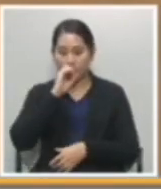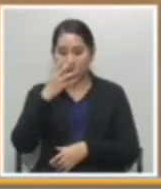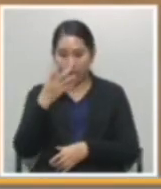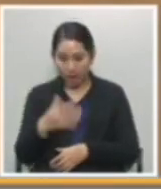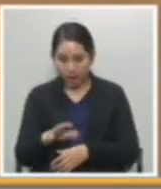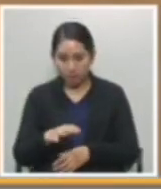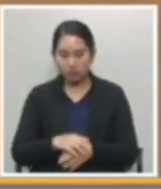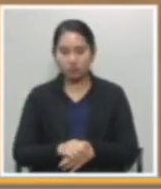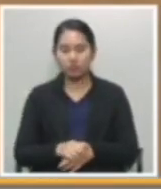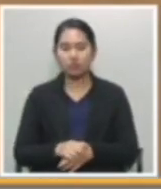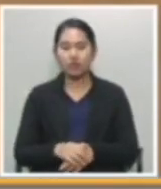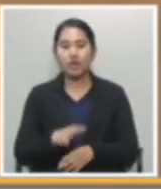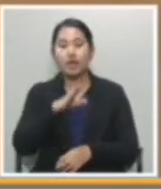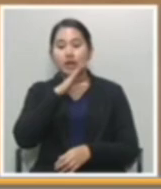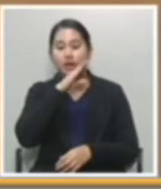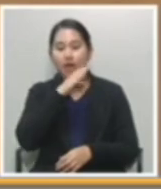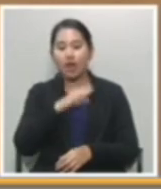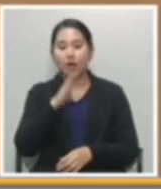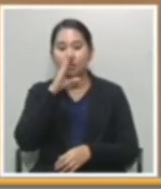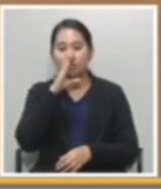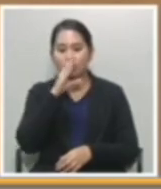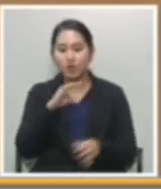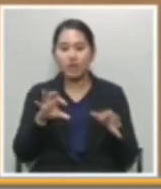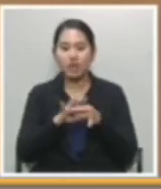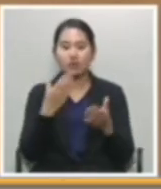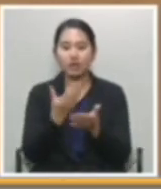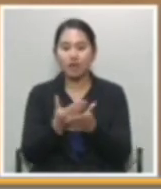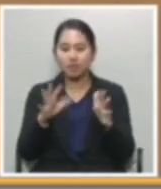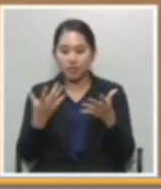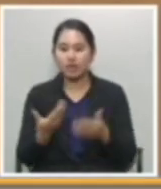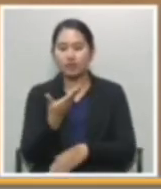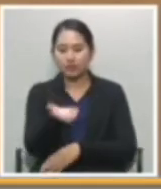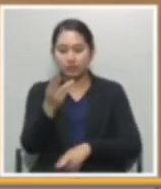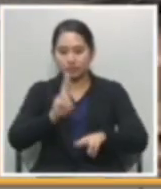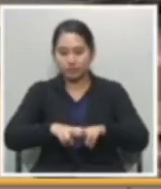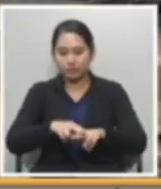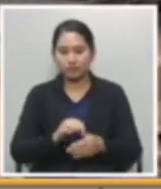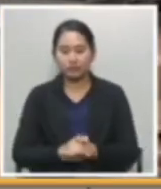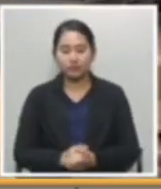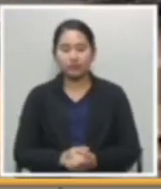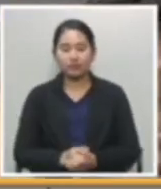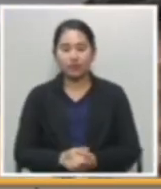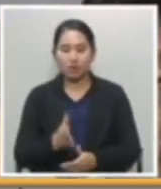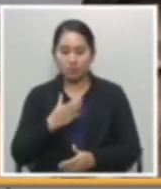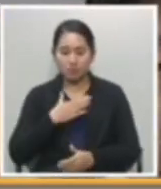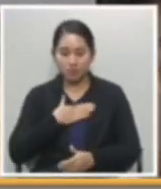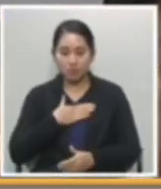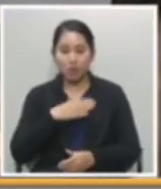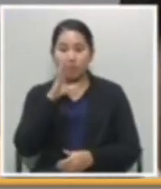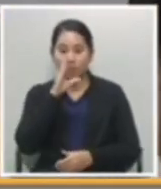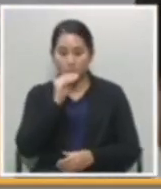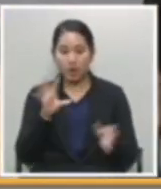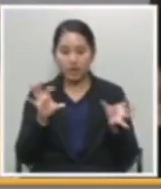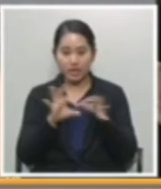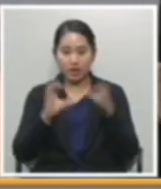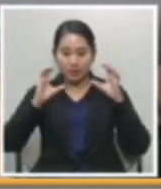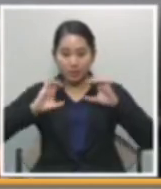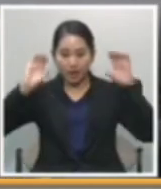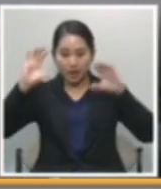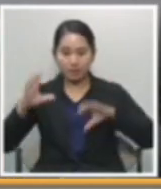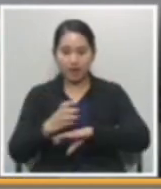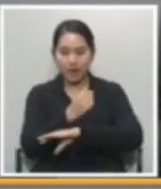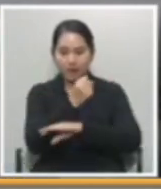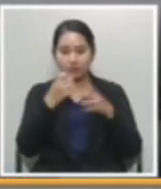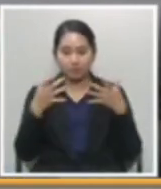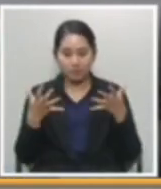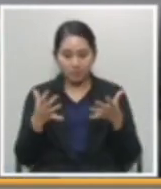ม่พูดถึงเนื้อหา ถ้าท่านไม่พูดเรื่องงบประมาณท่านก็ควรจะนั่งลงแล้วครับ ผมพูดถึงว่ารัฐบาลไม่มีอำนาจนะครับ